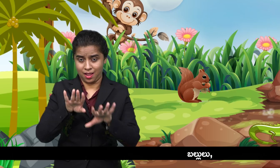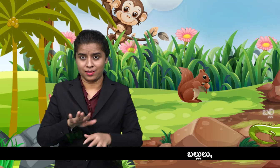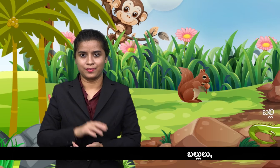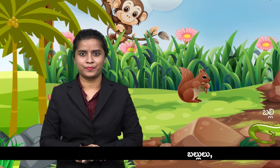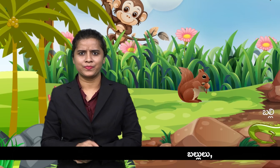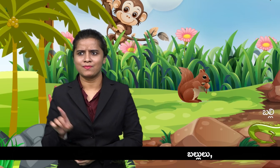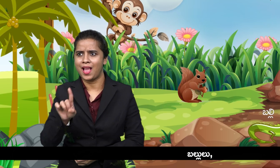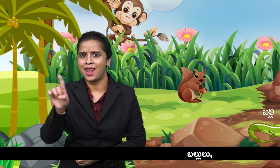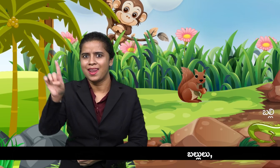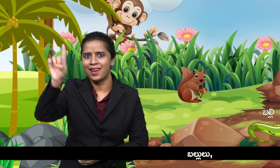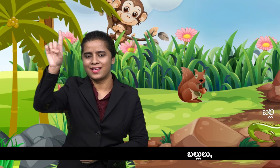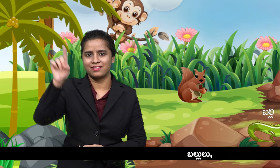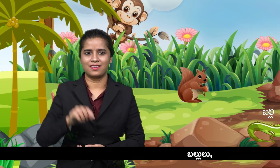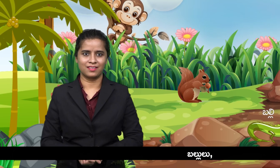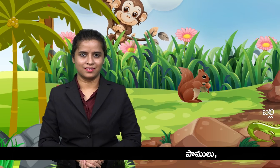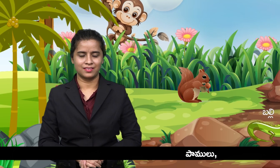బల్లులు,